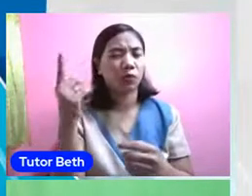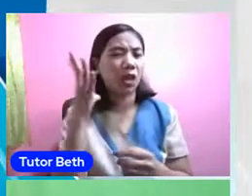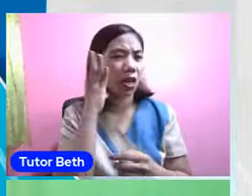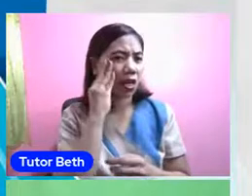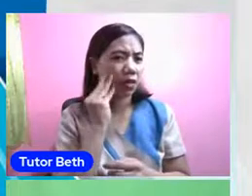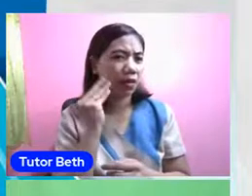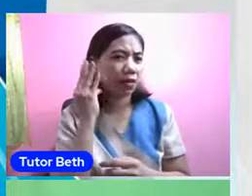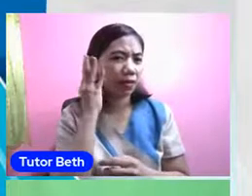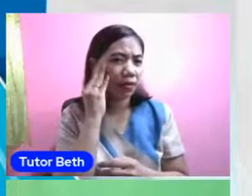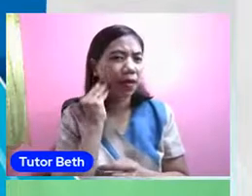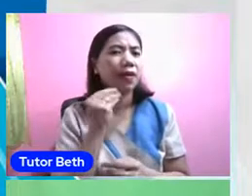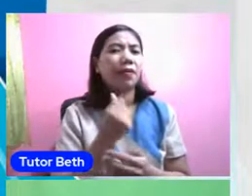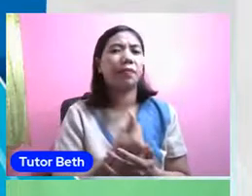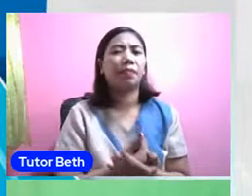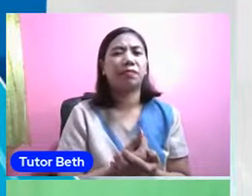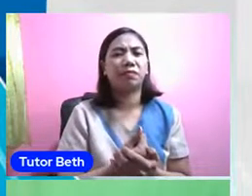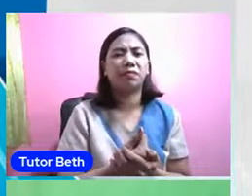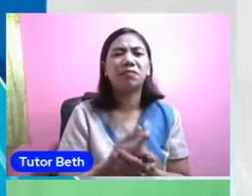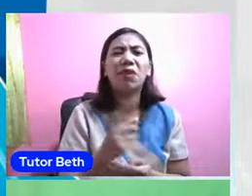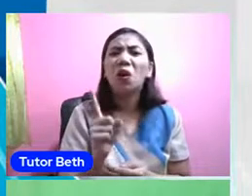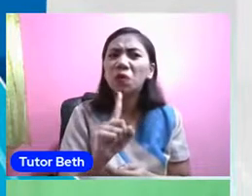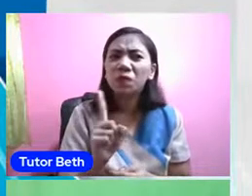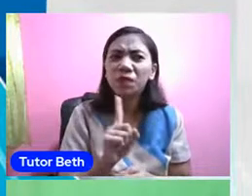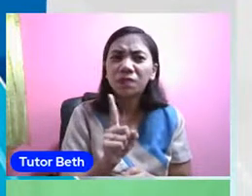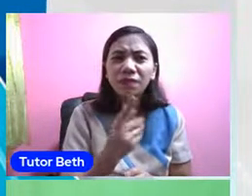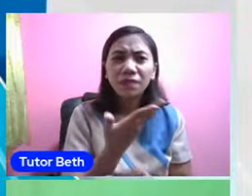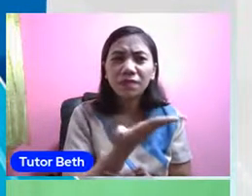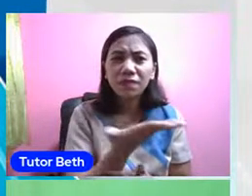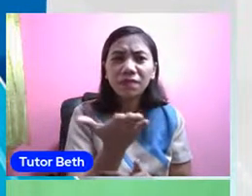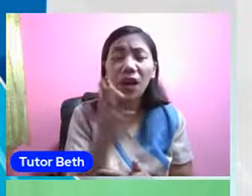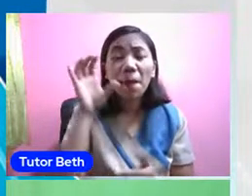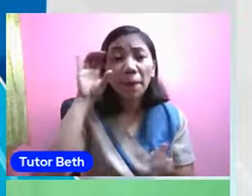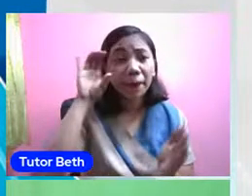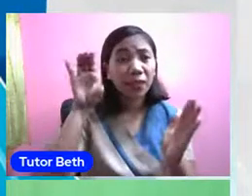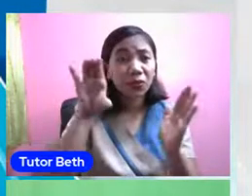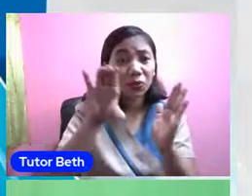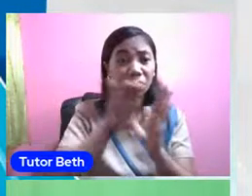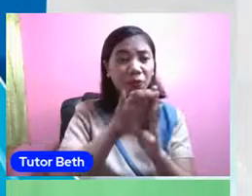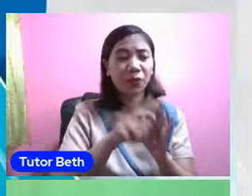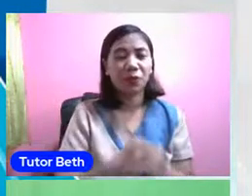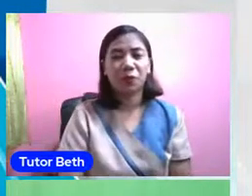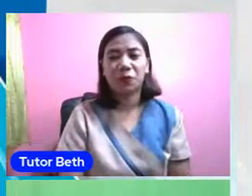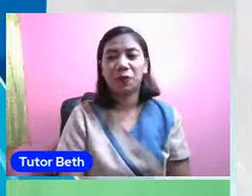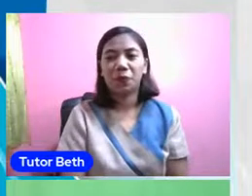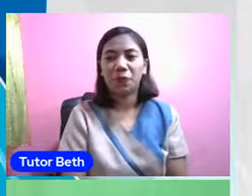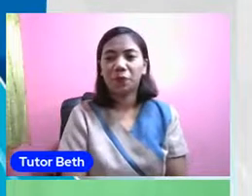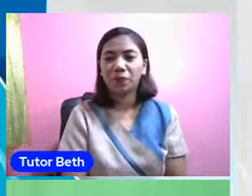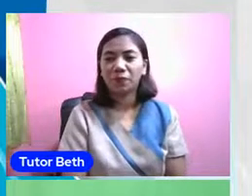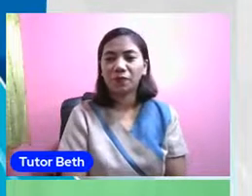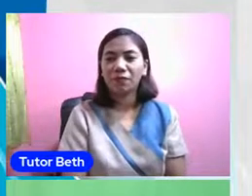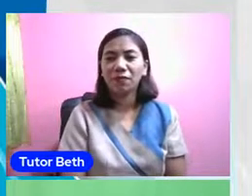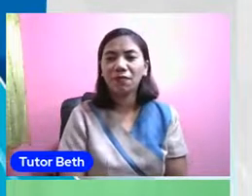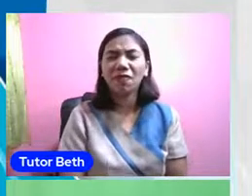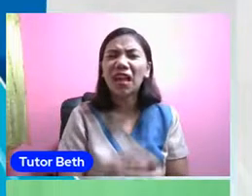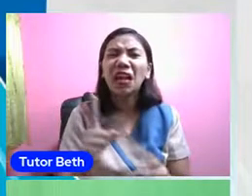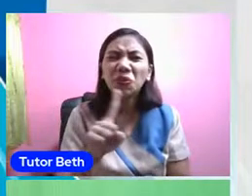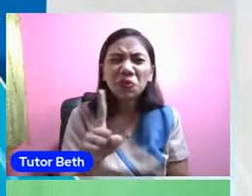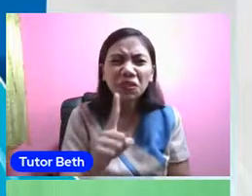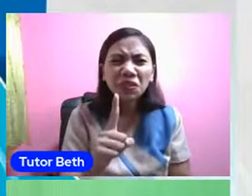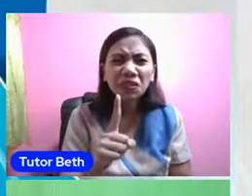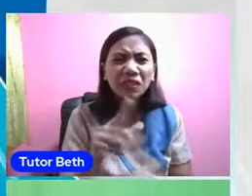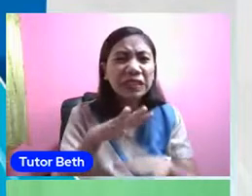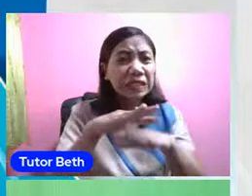kaya yan? I-kita nyo o, yung halimbawa na nasa larawan. Ano kayang tawag? Ano kaya yan?